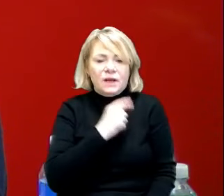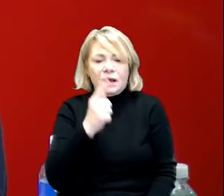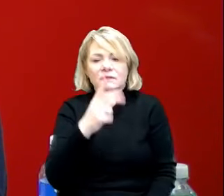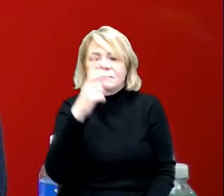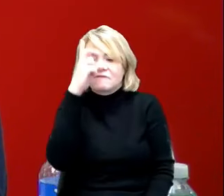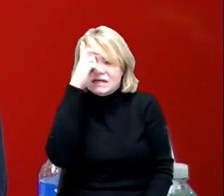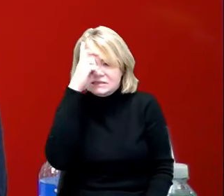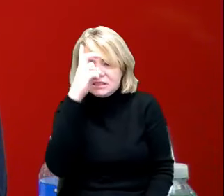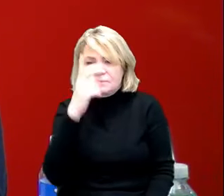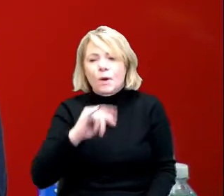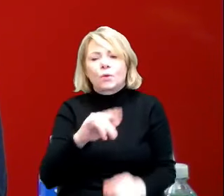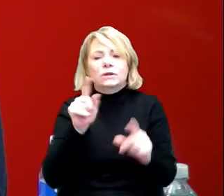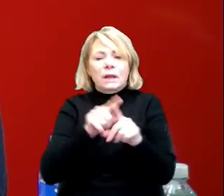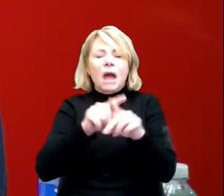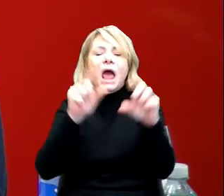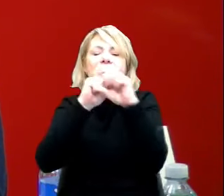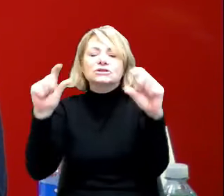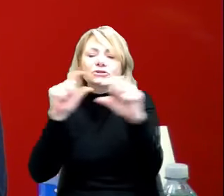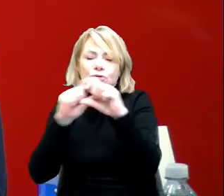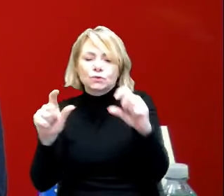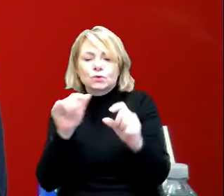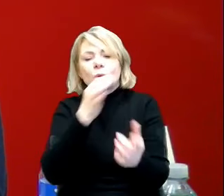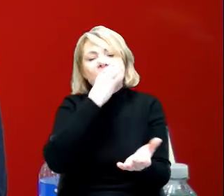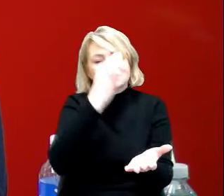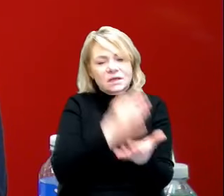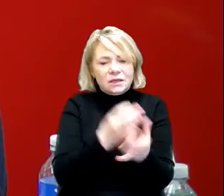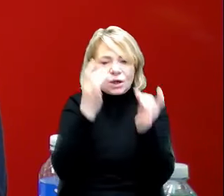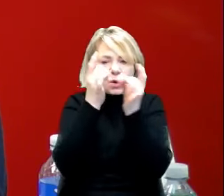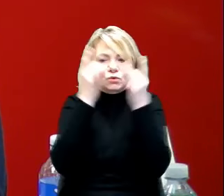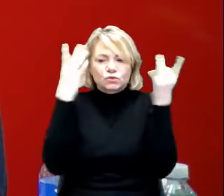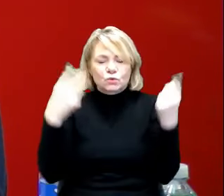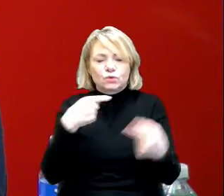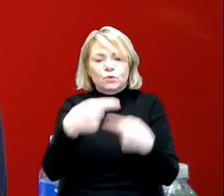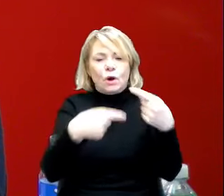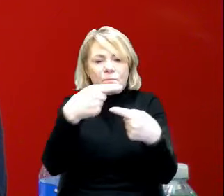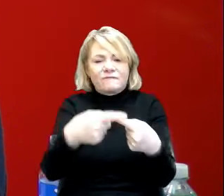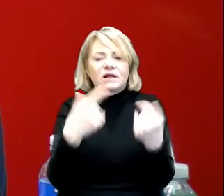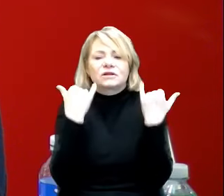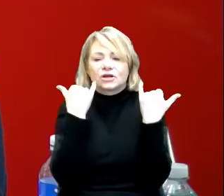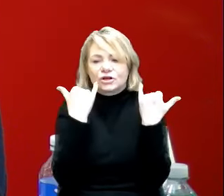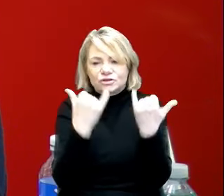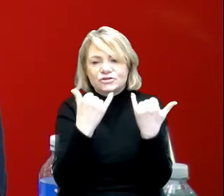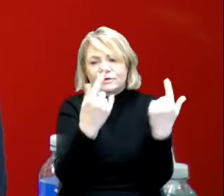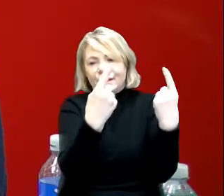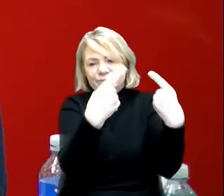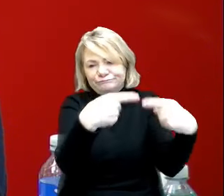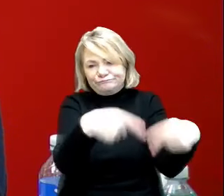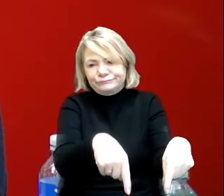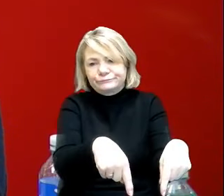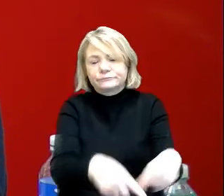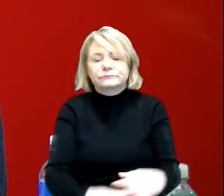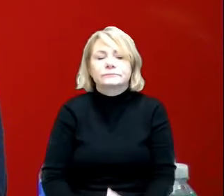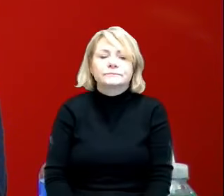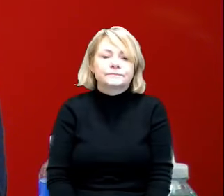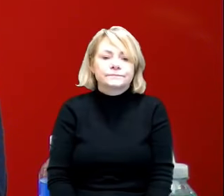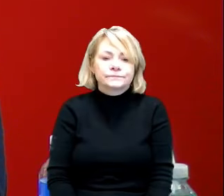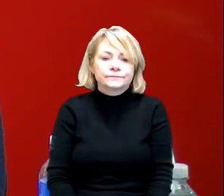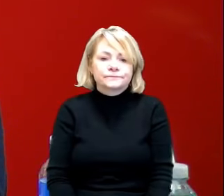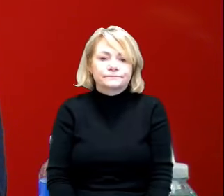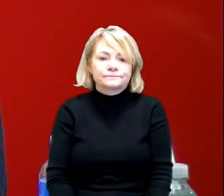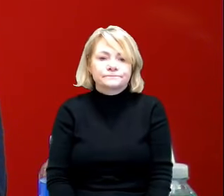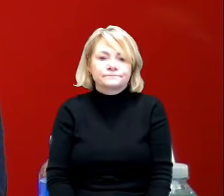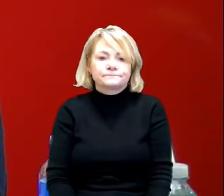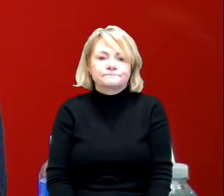kuri kuruoja kultūros paveldą a šiandieną mes tą pastatą turim tokioj apverktinoj būsenoj a mes kas